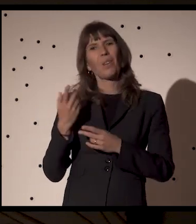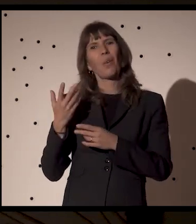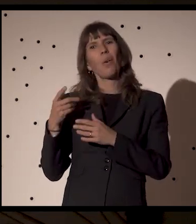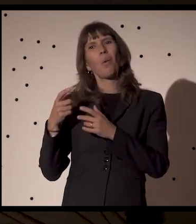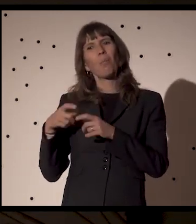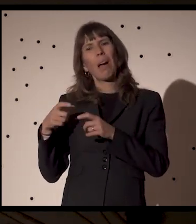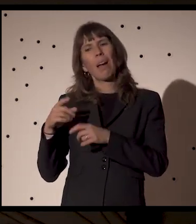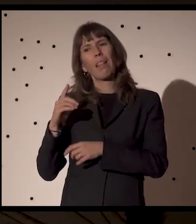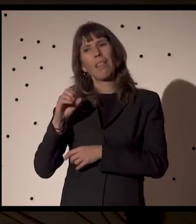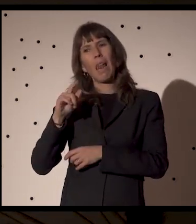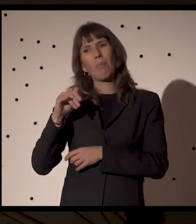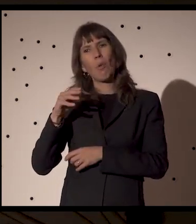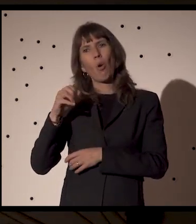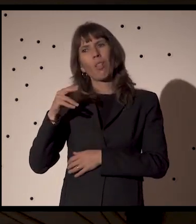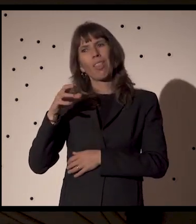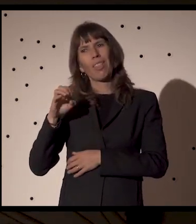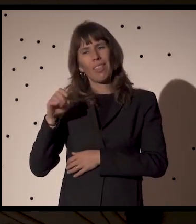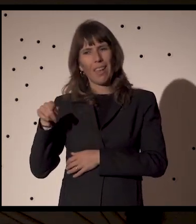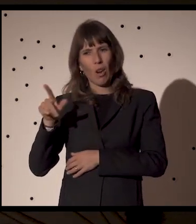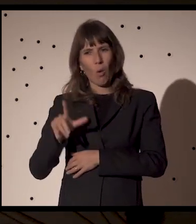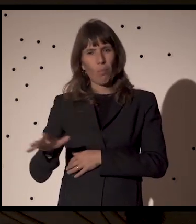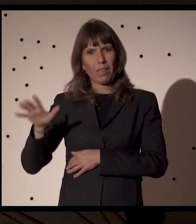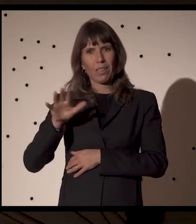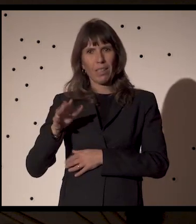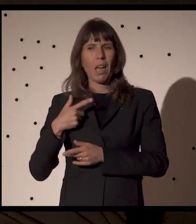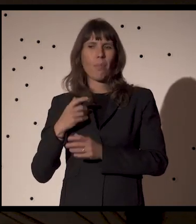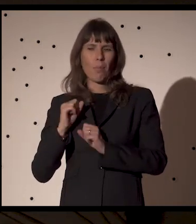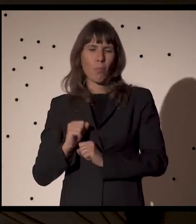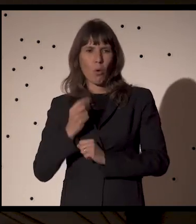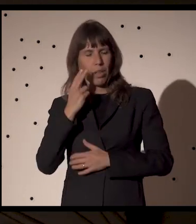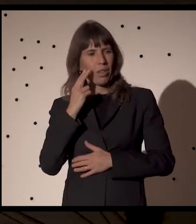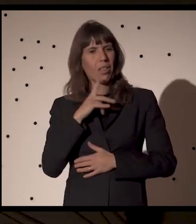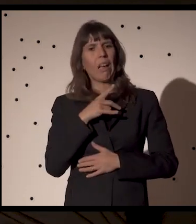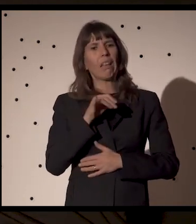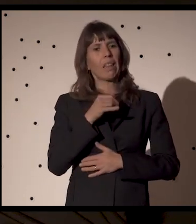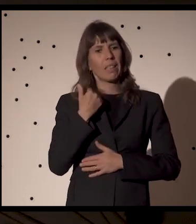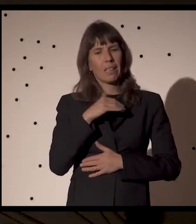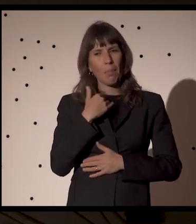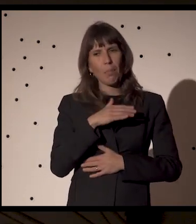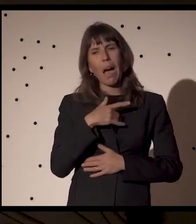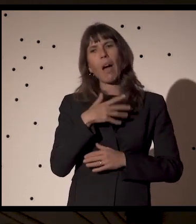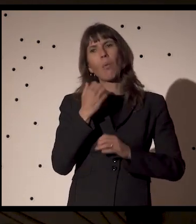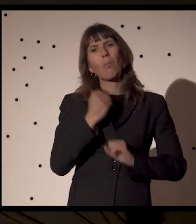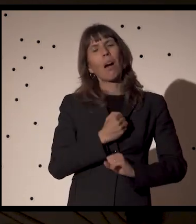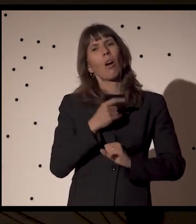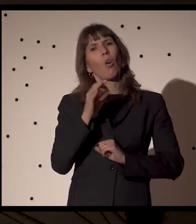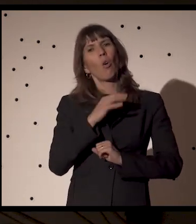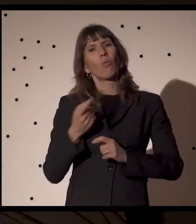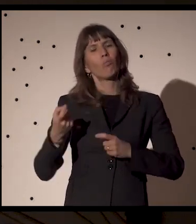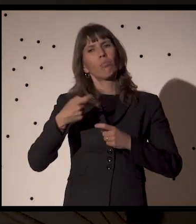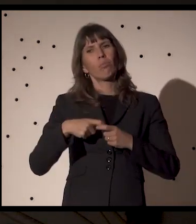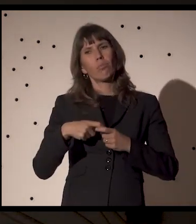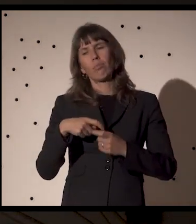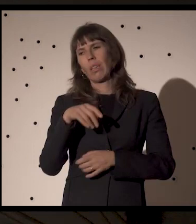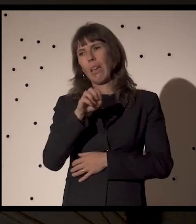Lombardia ricordare gli altri principali nostri partner speciali del Teatro Grassi Intesa Sanpaolo parte istituzionale Eni Special partner